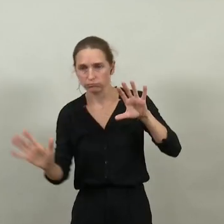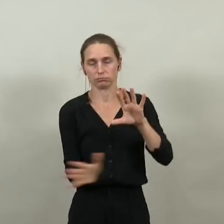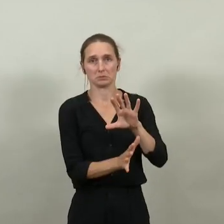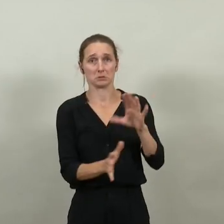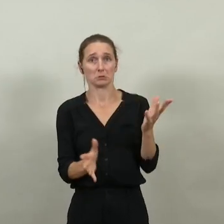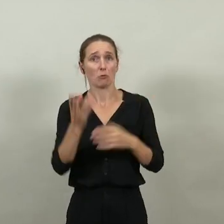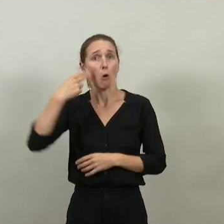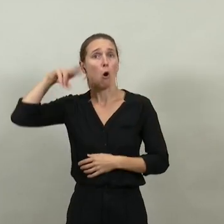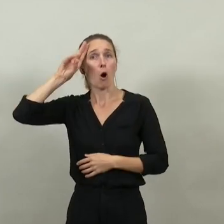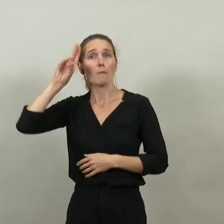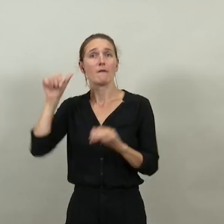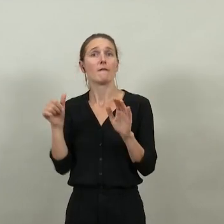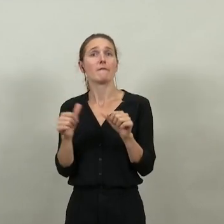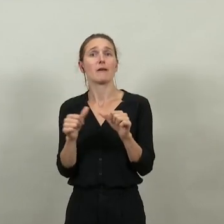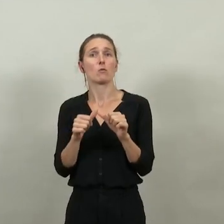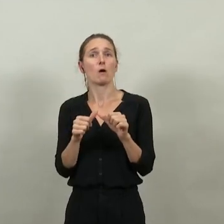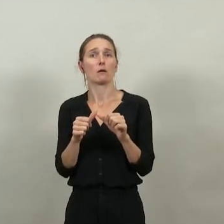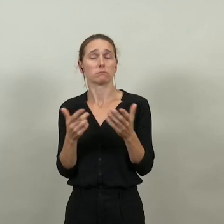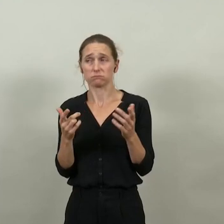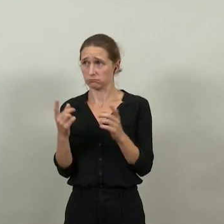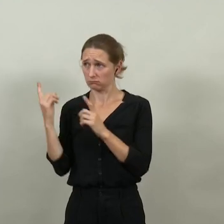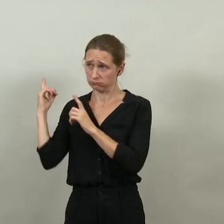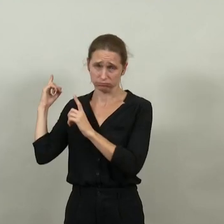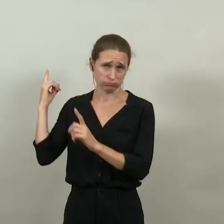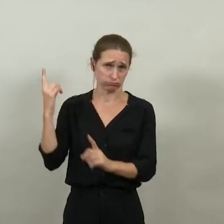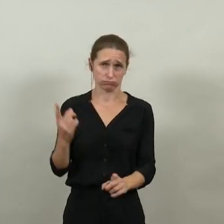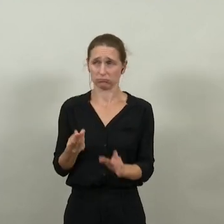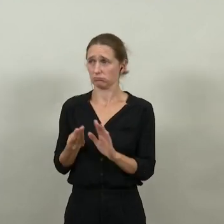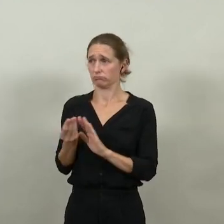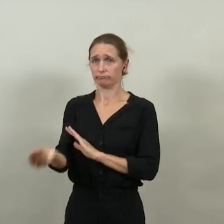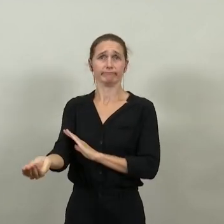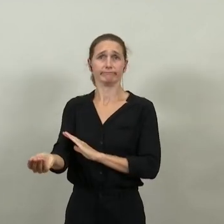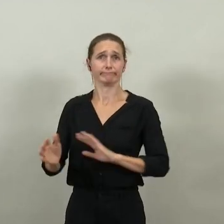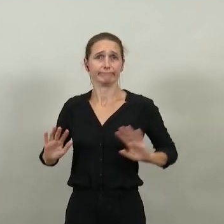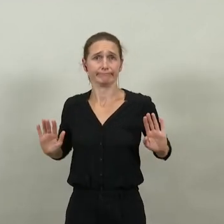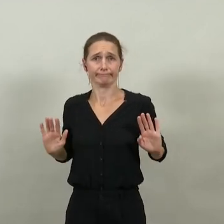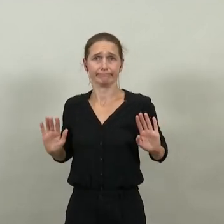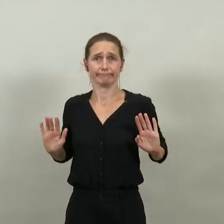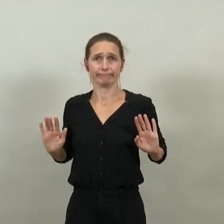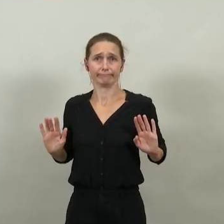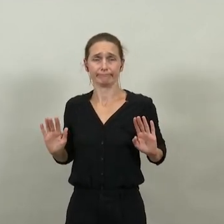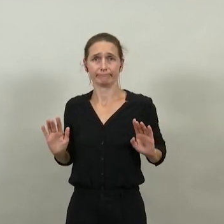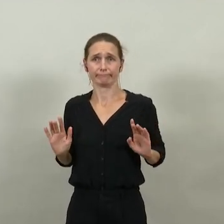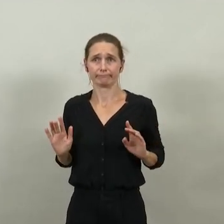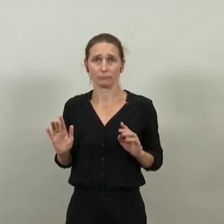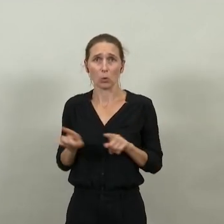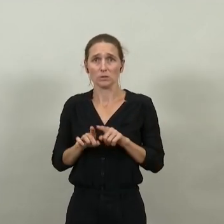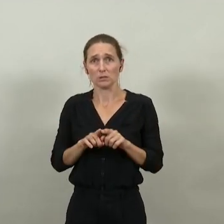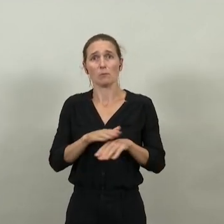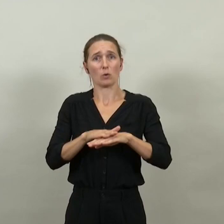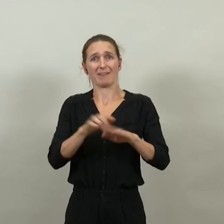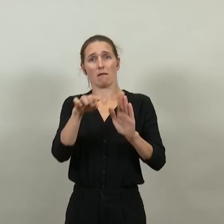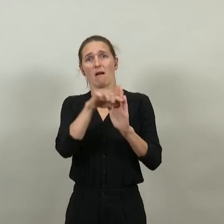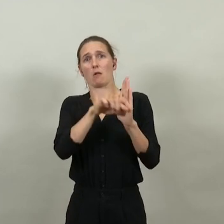que depuis des nombreuses années qu'une politique tout simplement de réglementation mais on vois bien